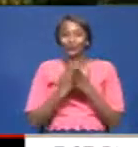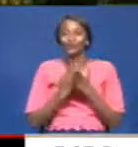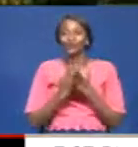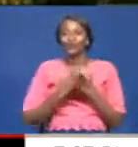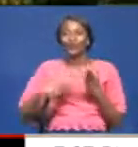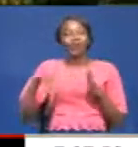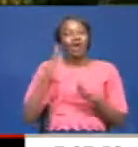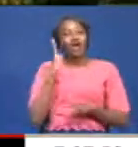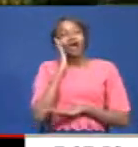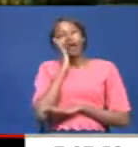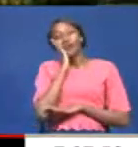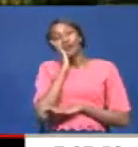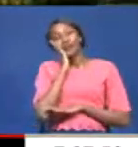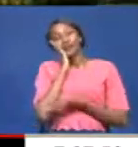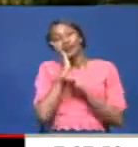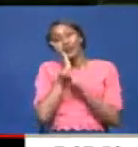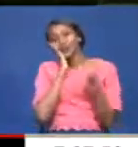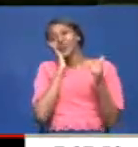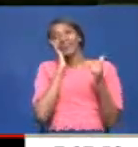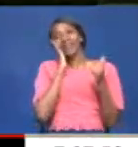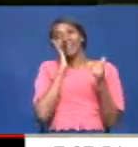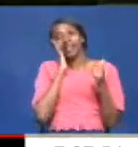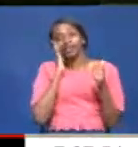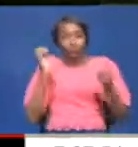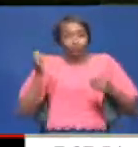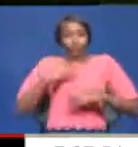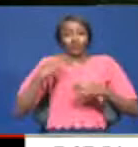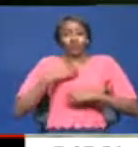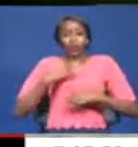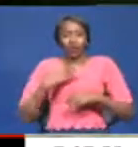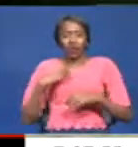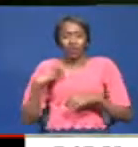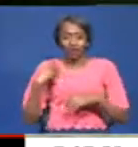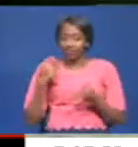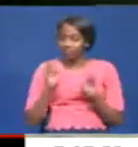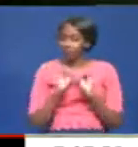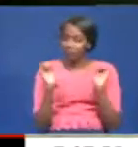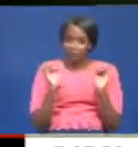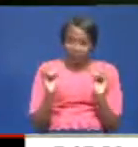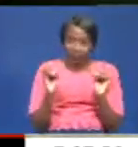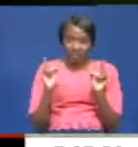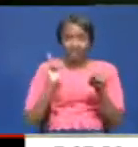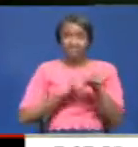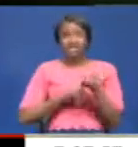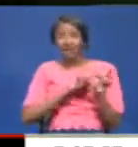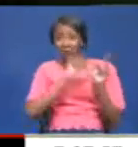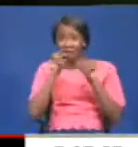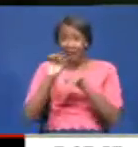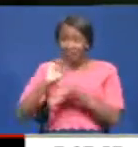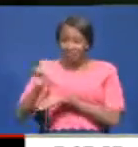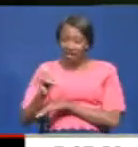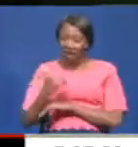wamelala. Kina mama mastuko wamepotea. Alikuwa hata atukuji